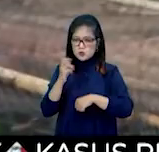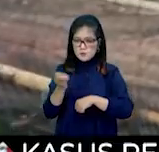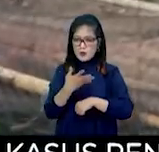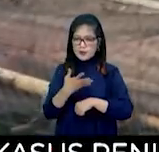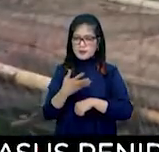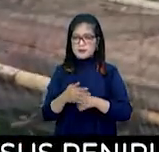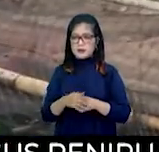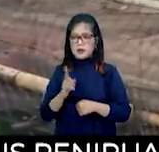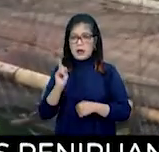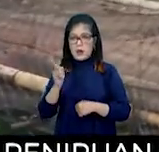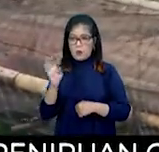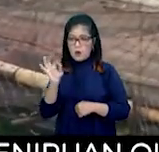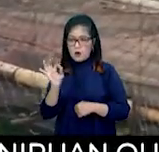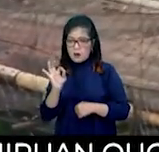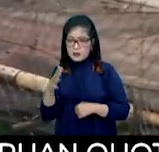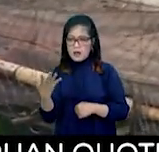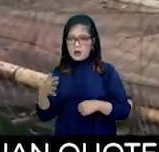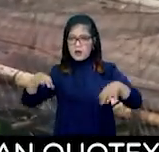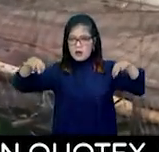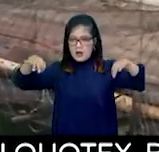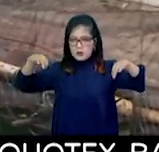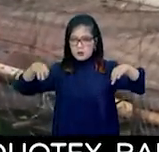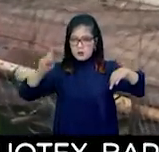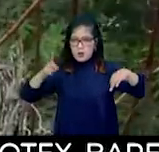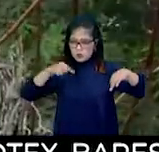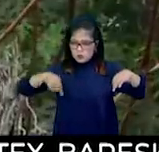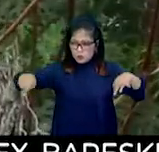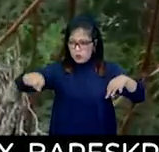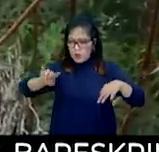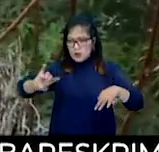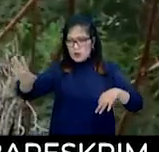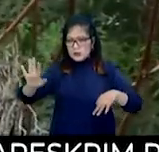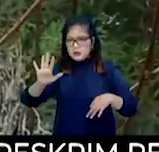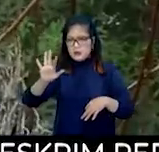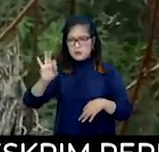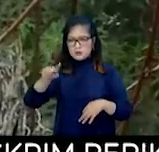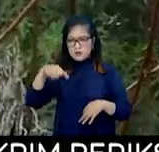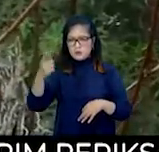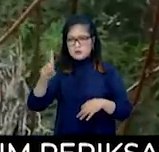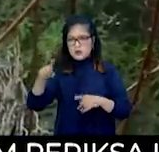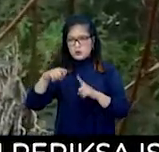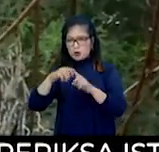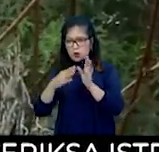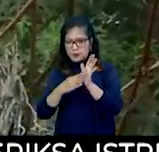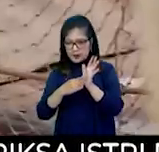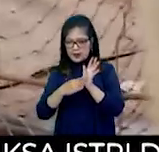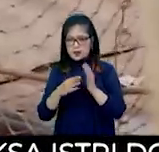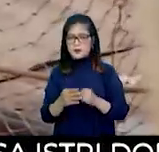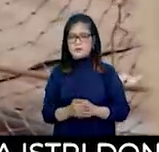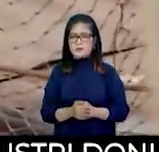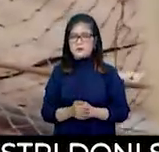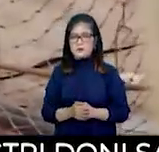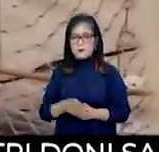kalau tidak ada jembatan ini, warga memutar sekitar 500 sampai dengan 1 km. Oleh karena itu,